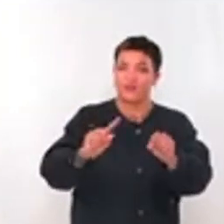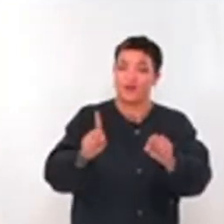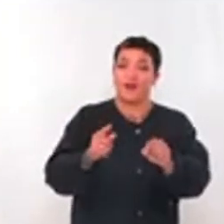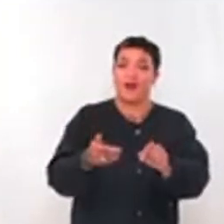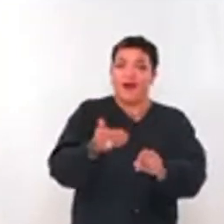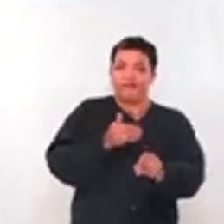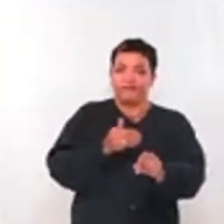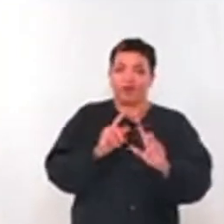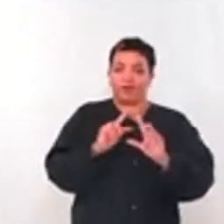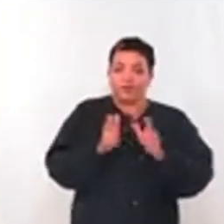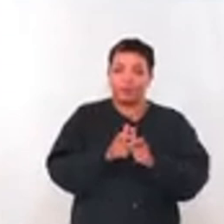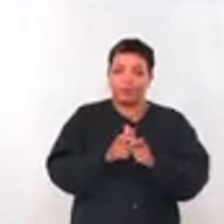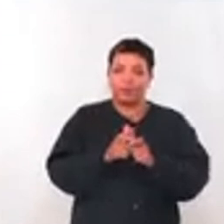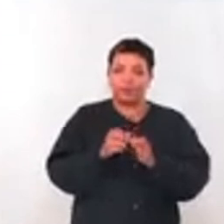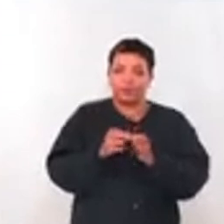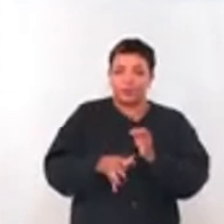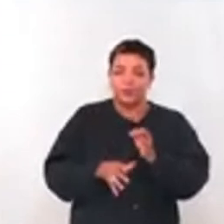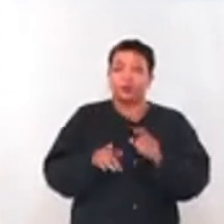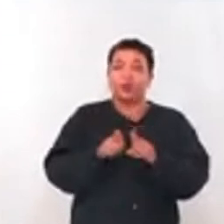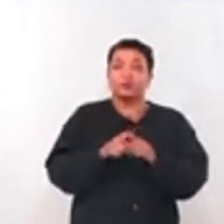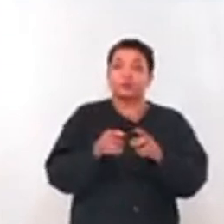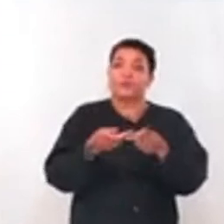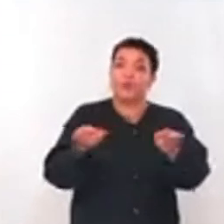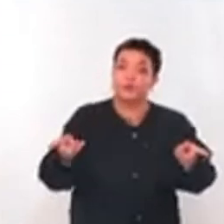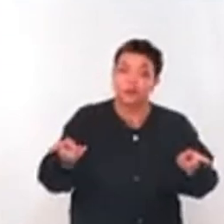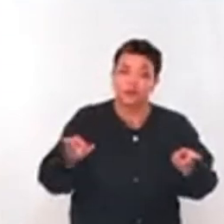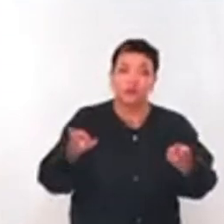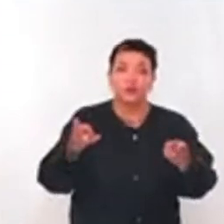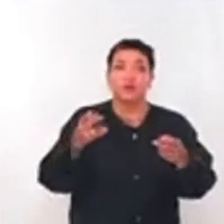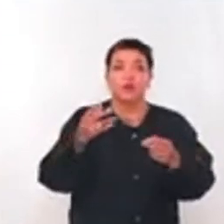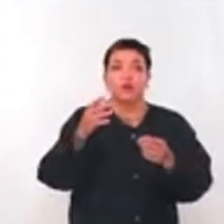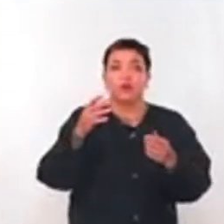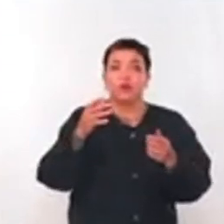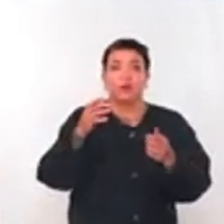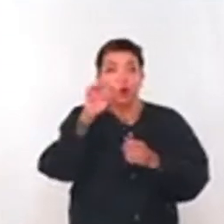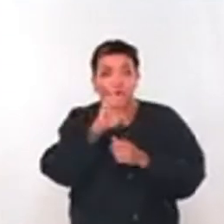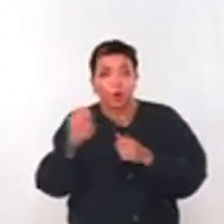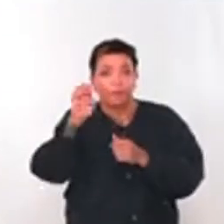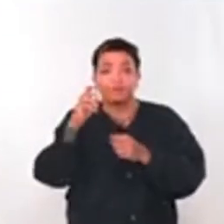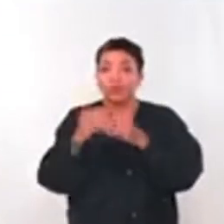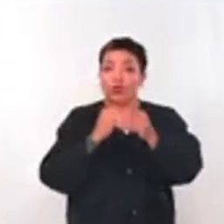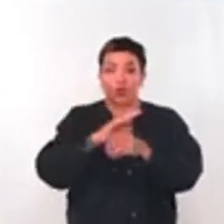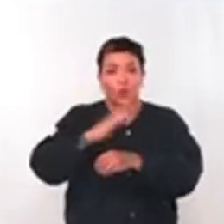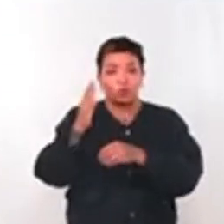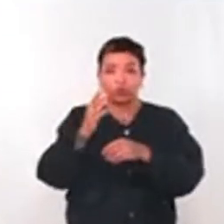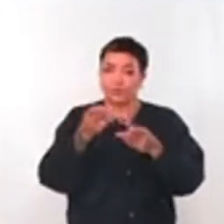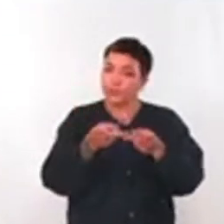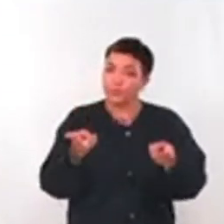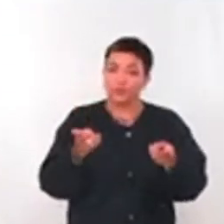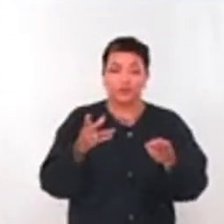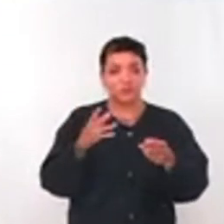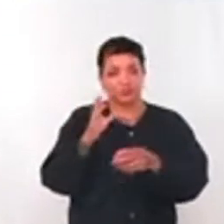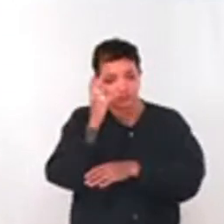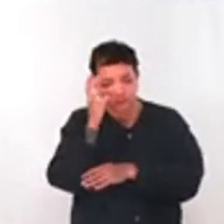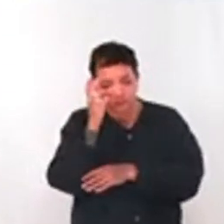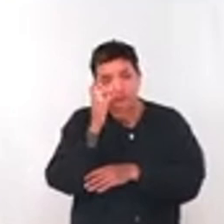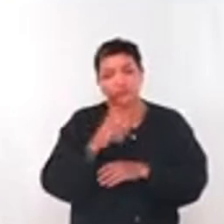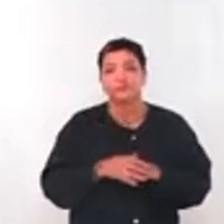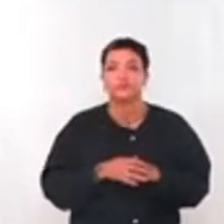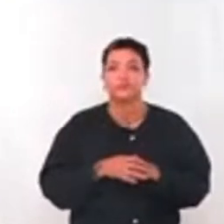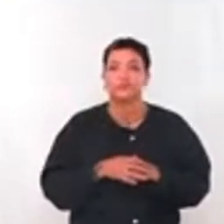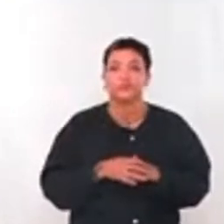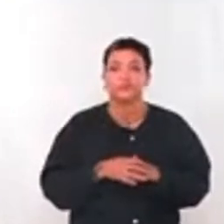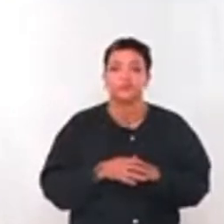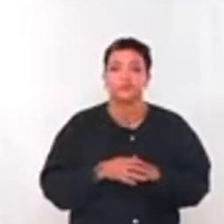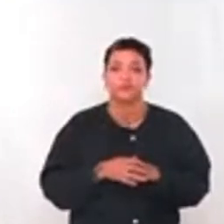compte l'ensemble des publics et pas seulement les publics européens, de créer des possibilités d'accueil des personnes